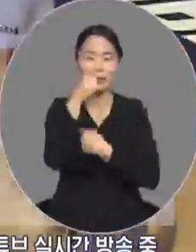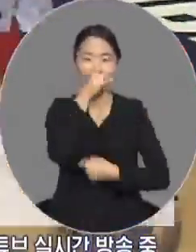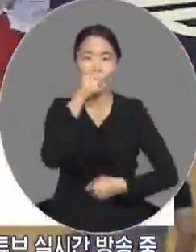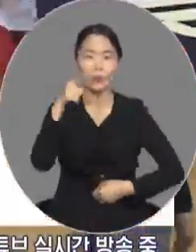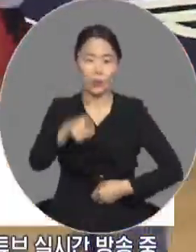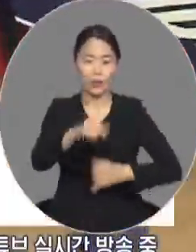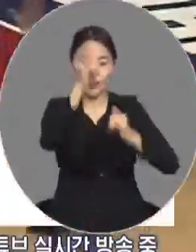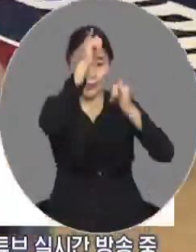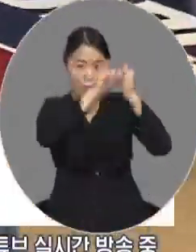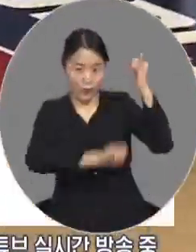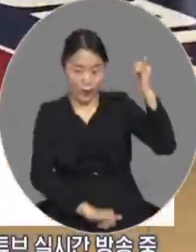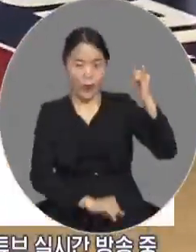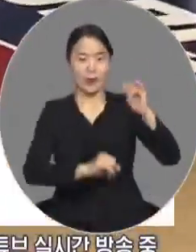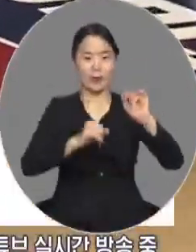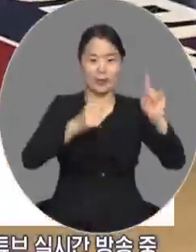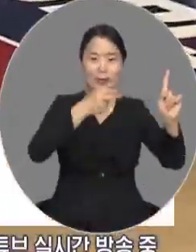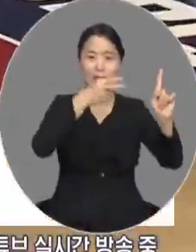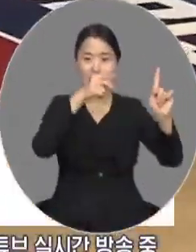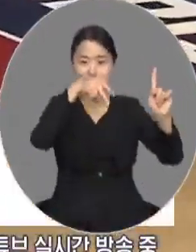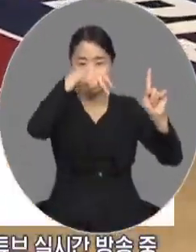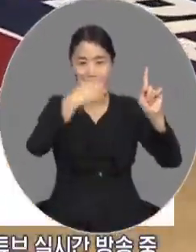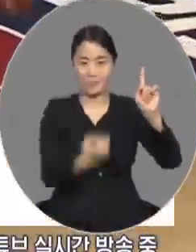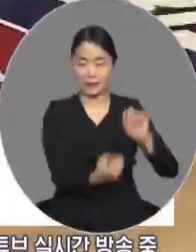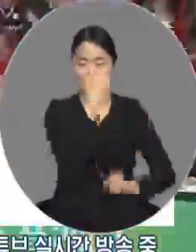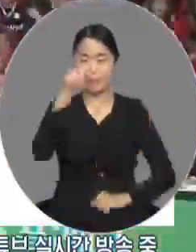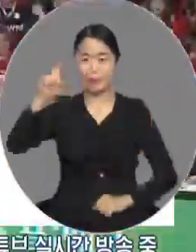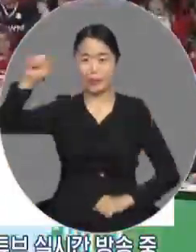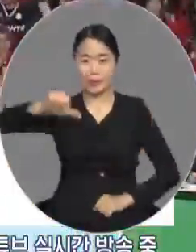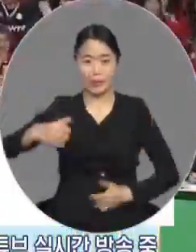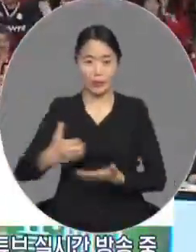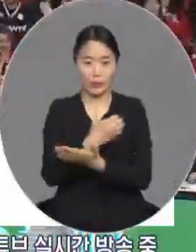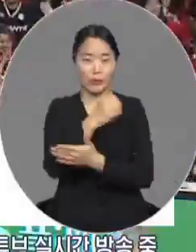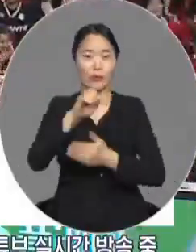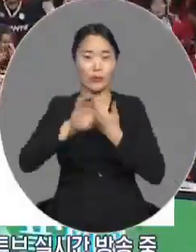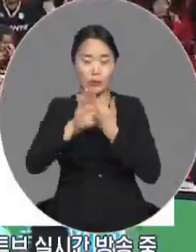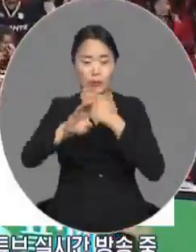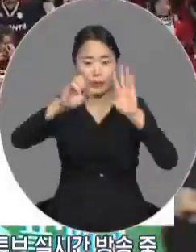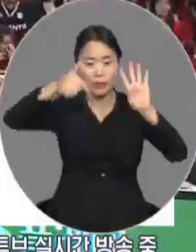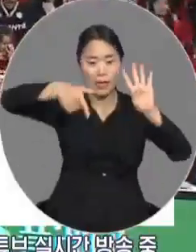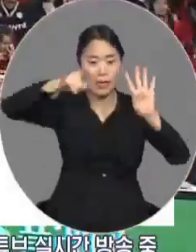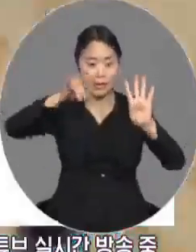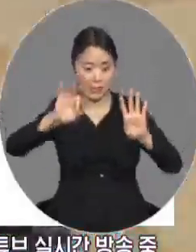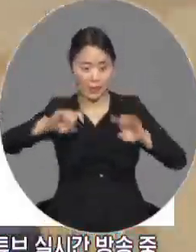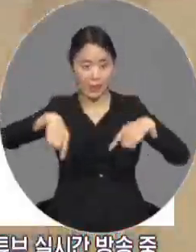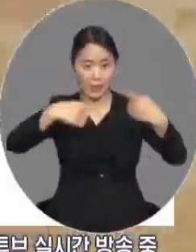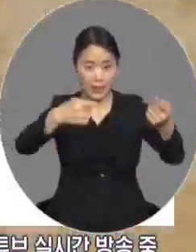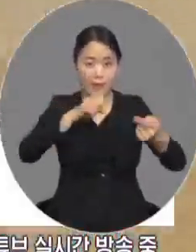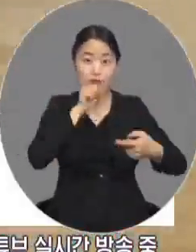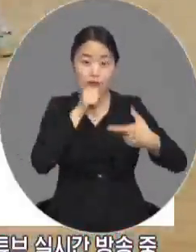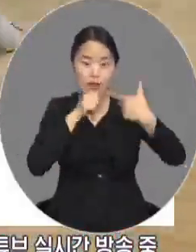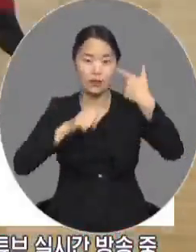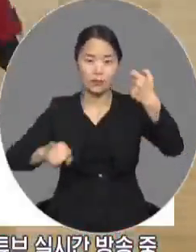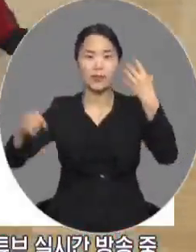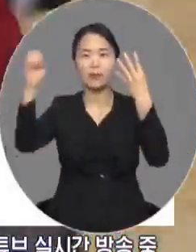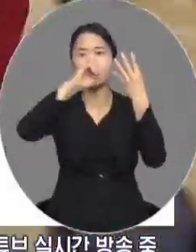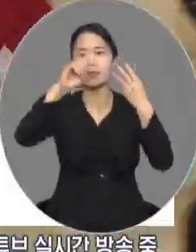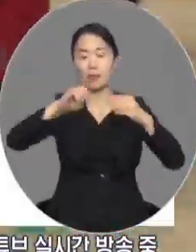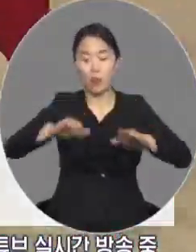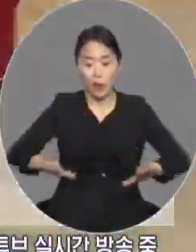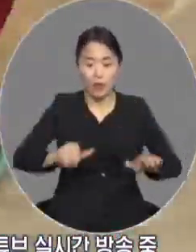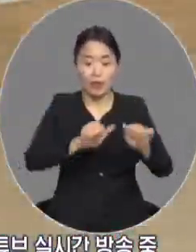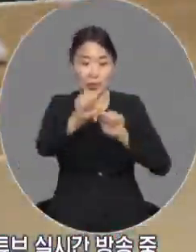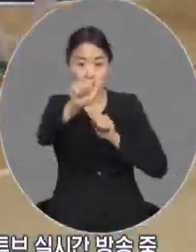역대 6강에서 1승 1패 후 3차전 승리팀이 4강에 오른 확률이 64%에 달한 만큼 사실상 오늘